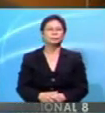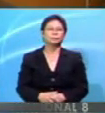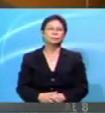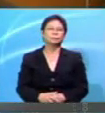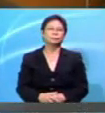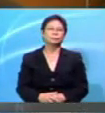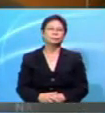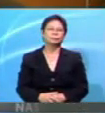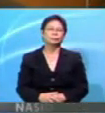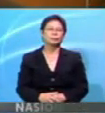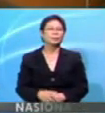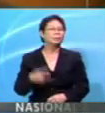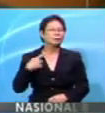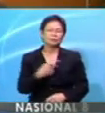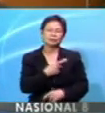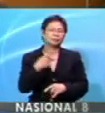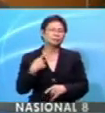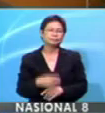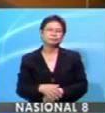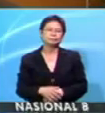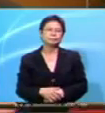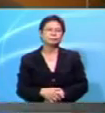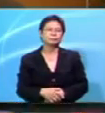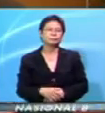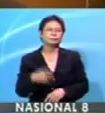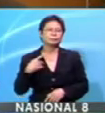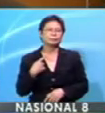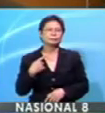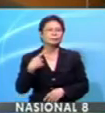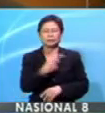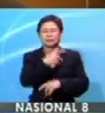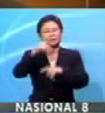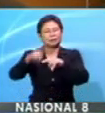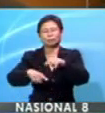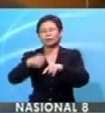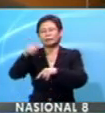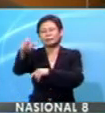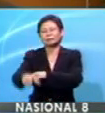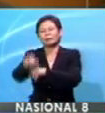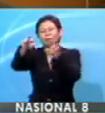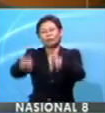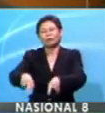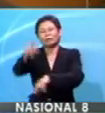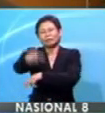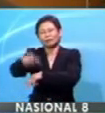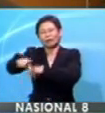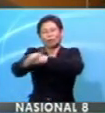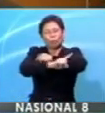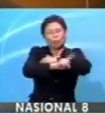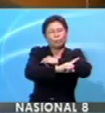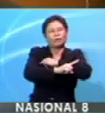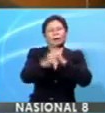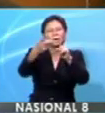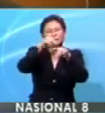prejudis kita tidak boleh mendapatkan rakyat untuk memberi hukuman kepada pandangan kita biarlah